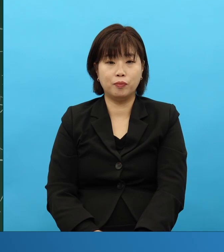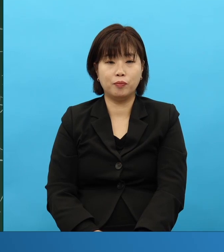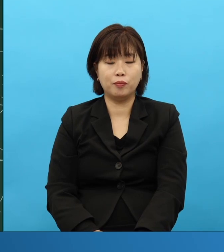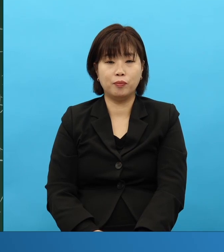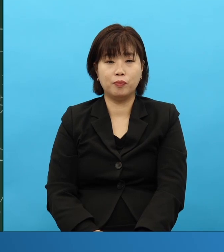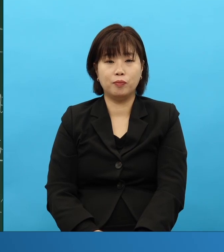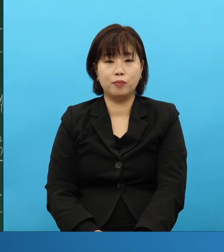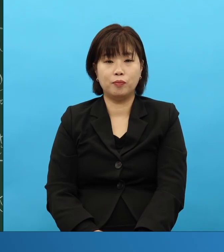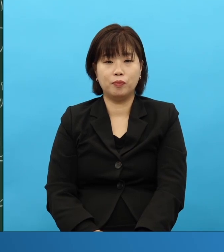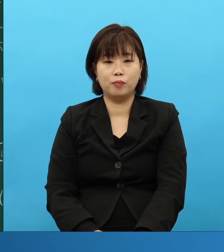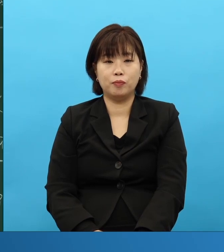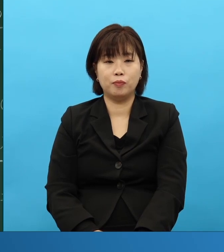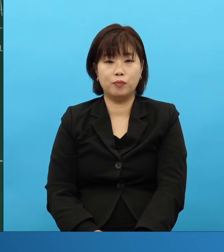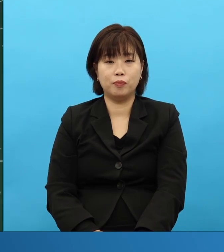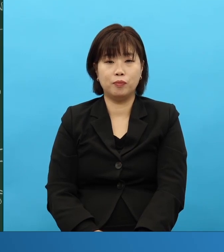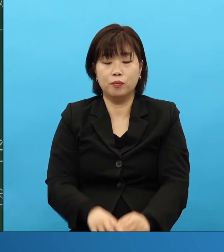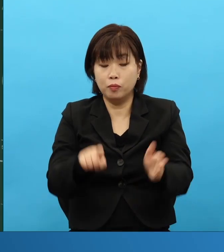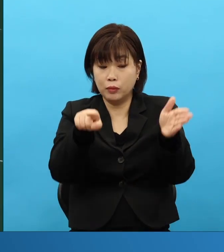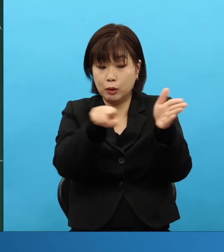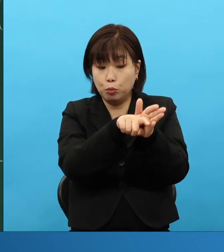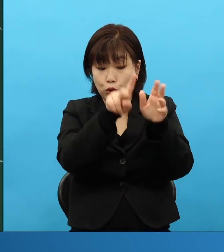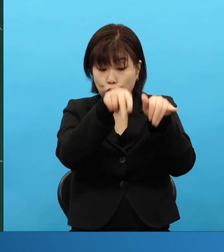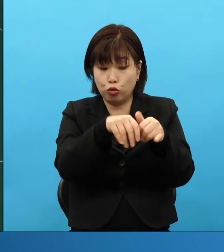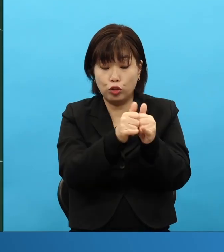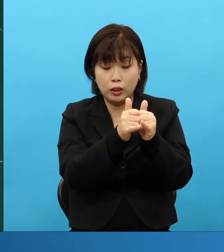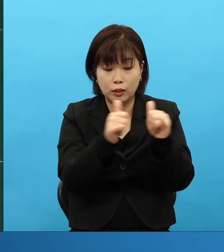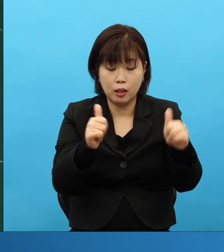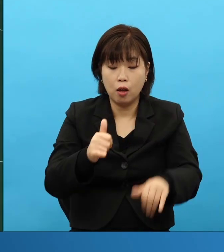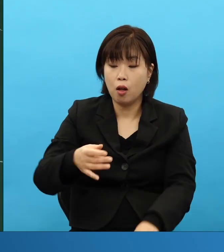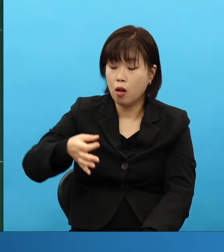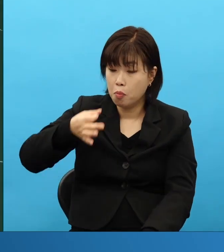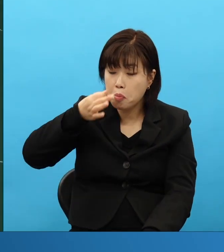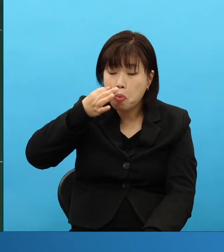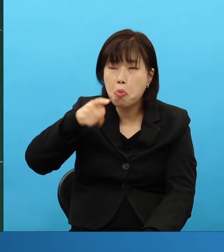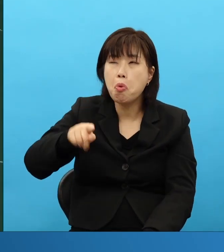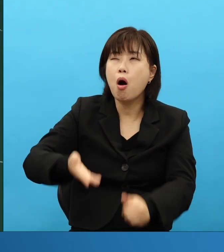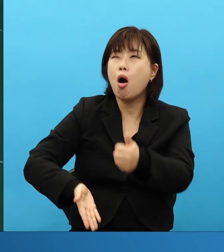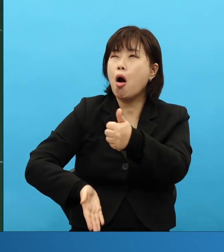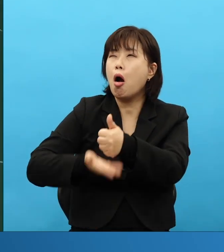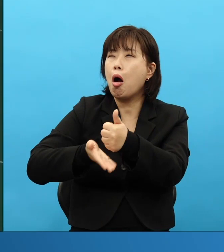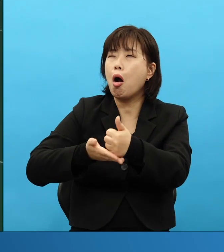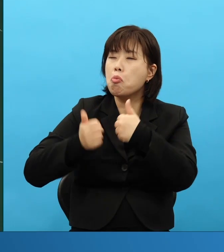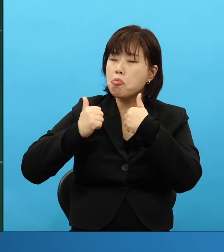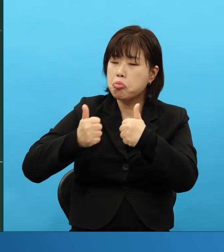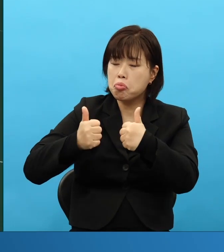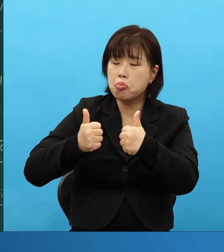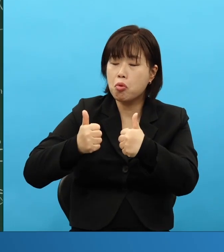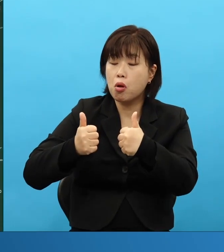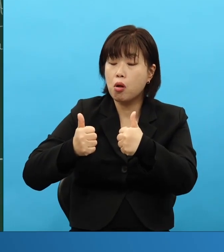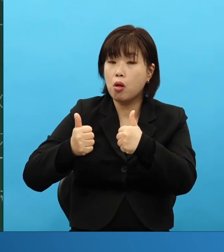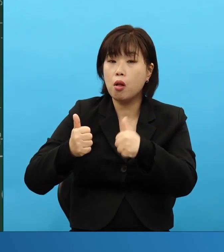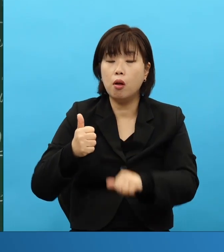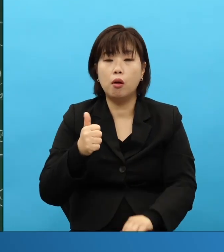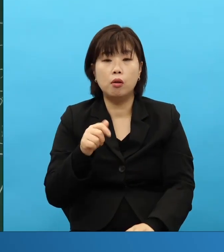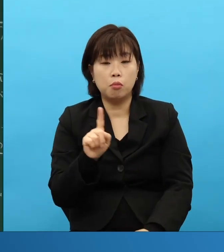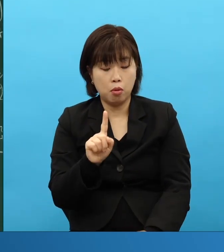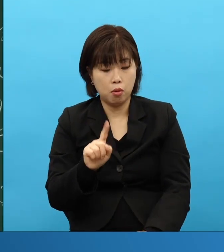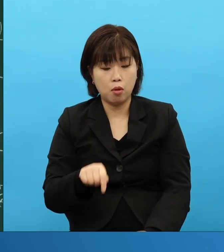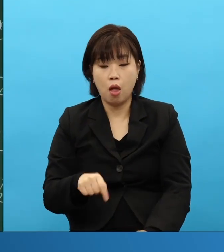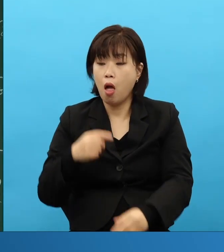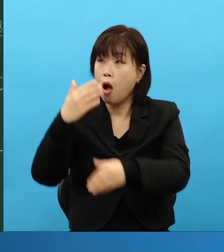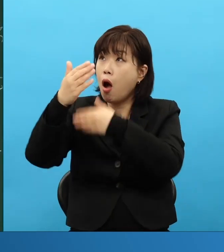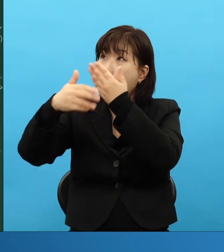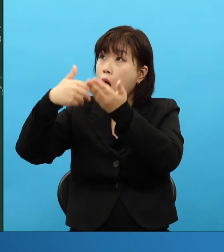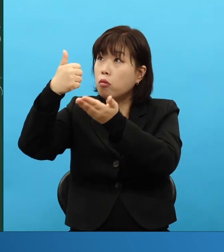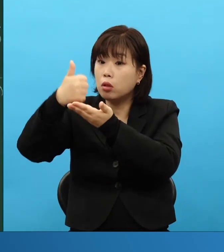个，就不能出去。 불신자가 보고 칭찬한 거예요. 是未信者看到之后夸奖他， 어느 정도나 여호와께서 너와